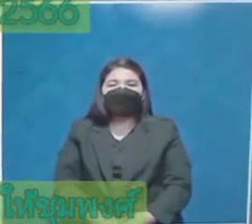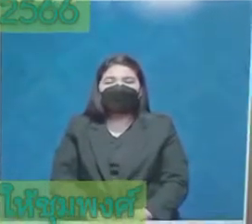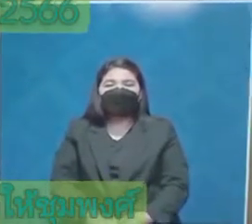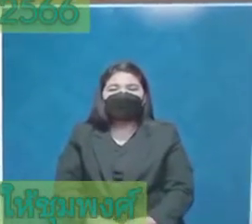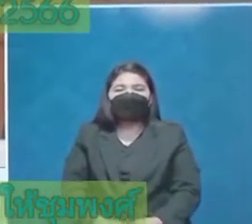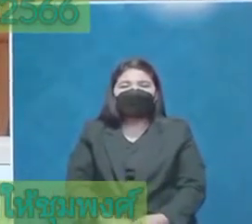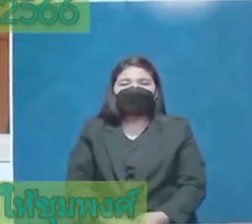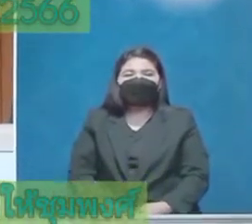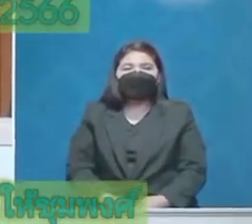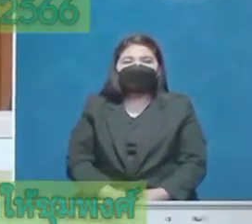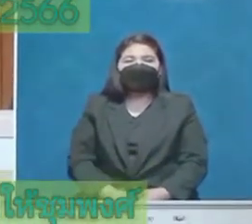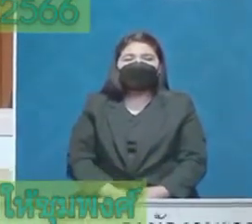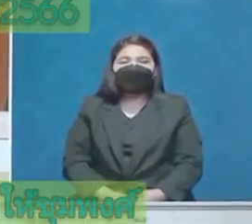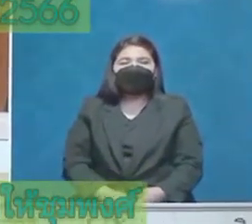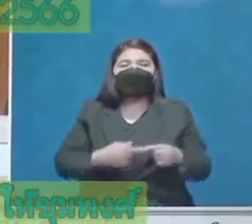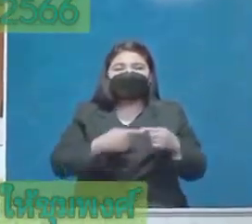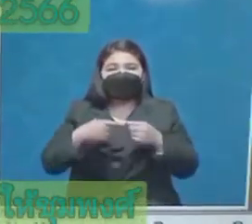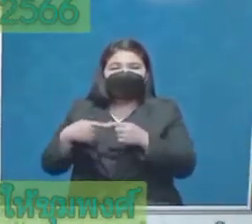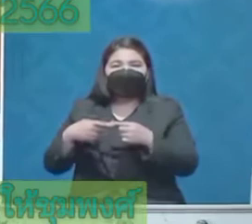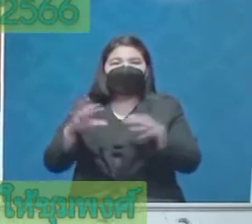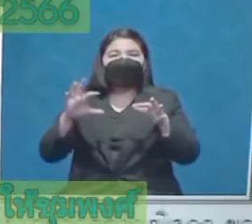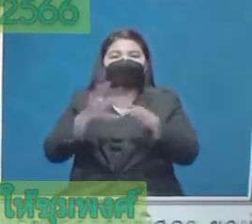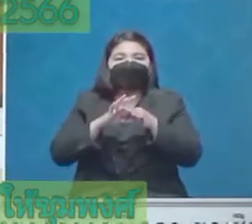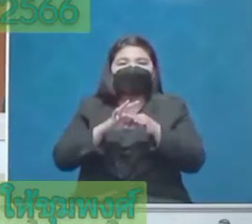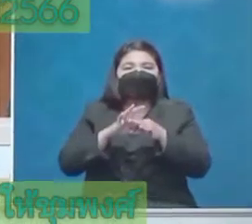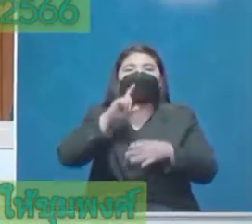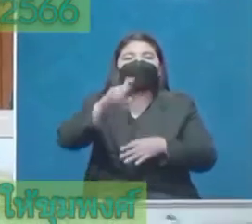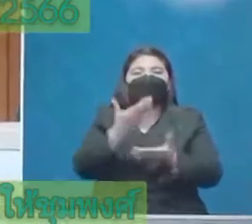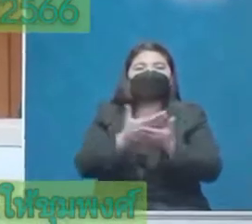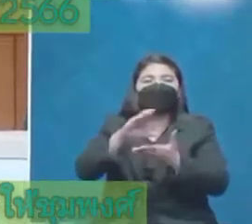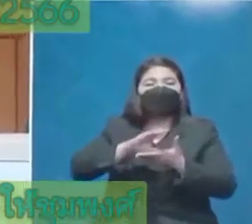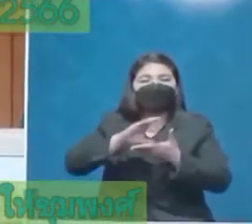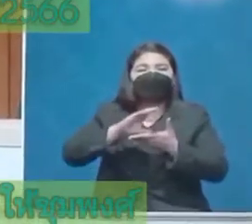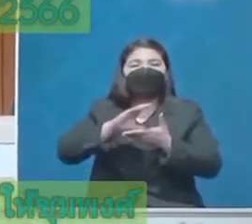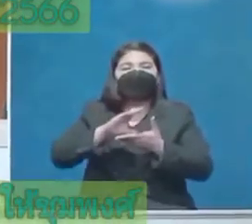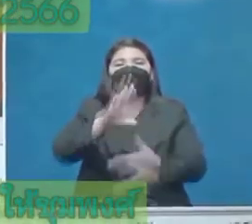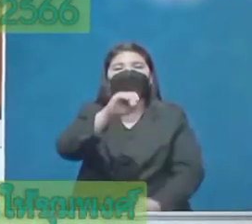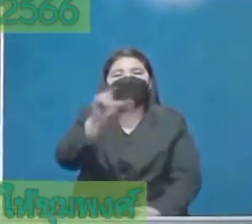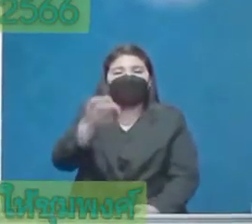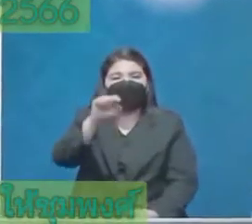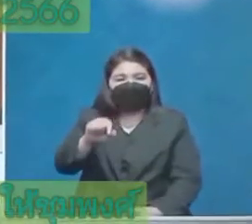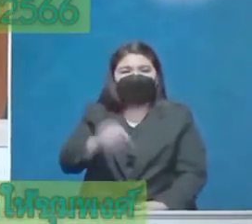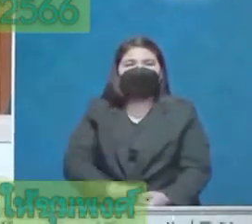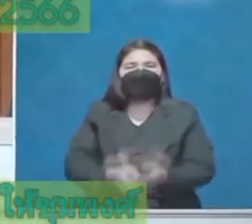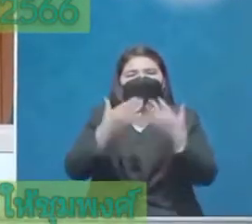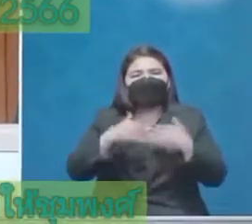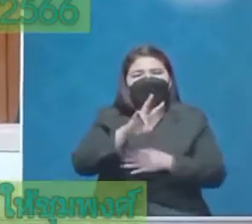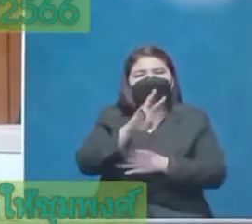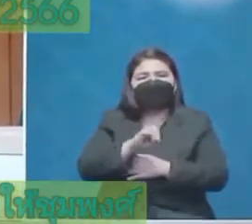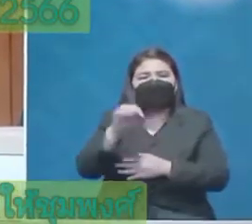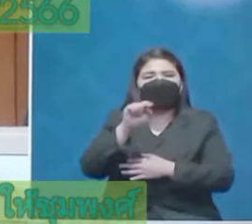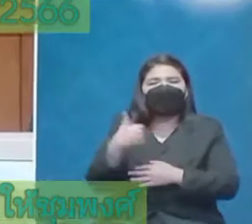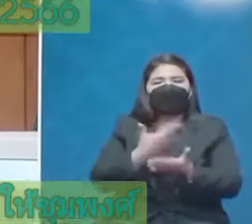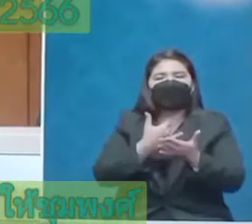ต่อไปในเรื่องของประเด็นคำถามก็มา140เป็นรายจ่ายบุคลากรภาครัฐและอื่นรวมมา170ซึ่งเป็นรายจ่ายประจำเ